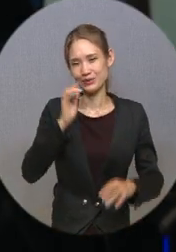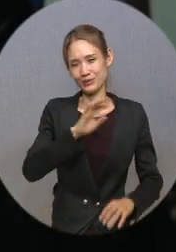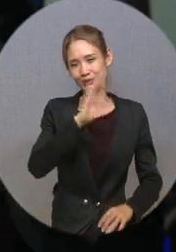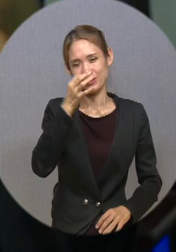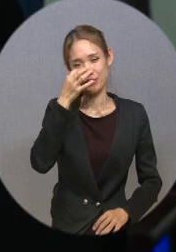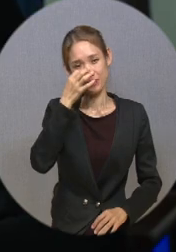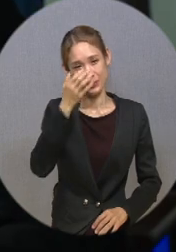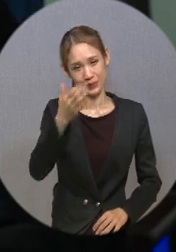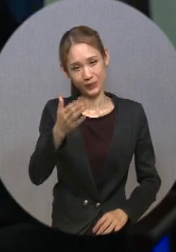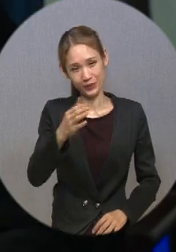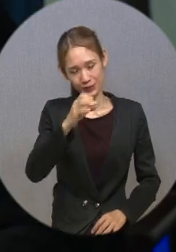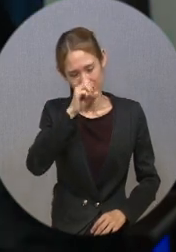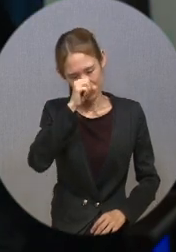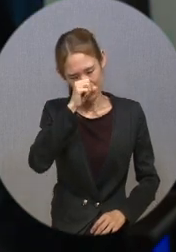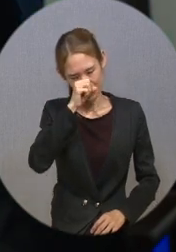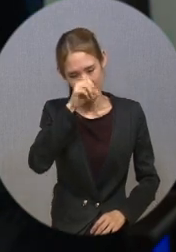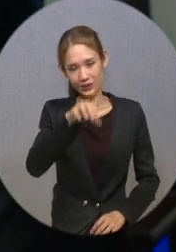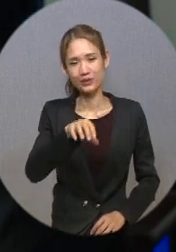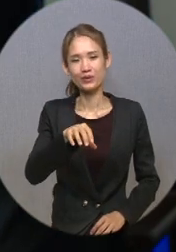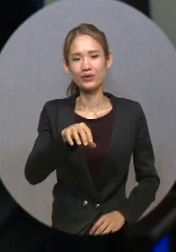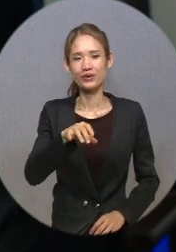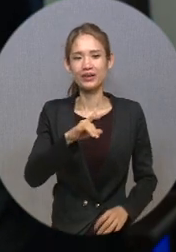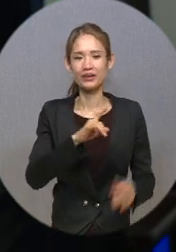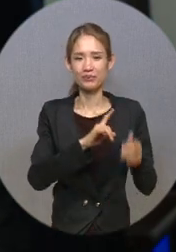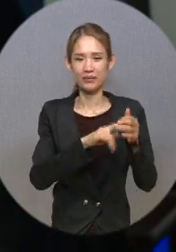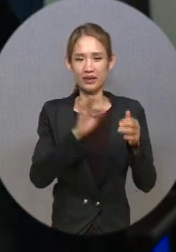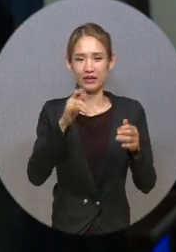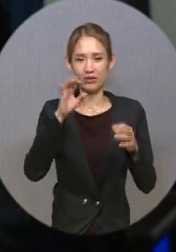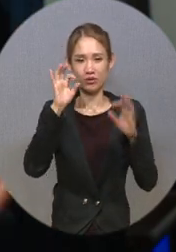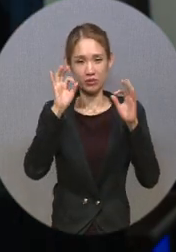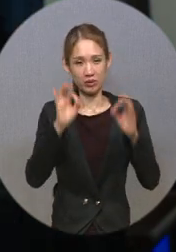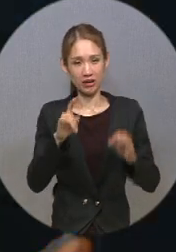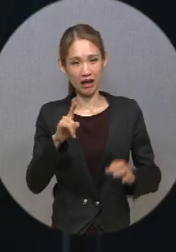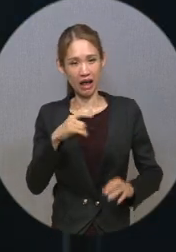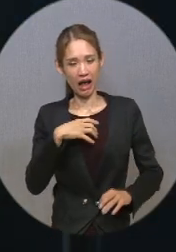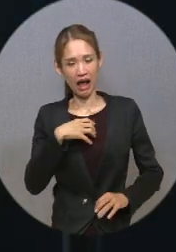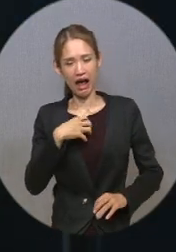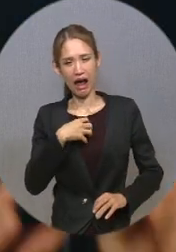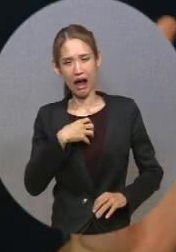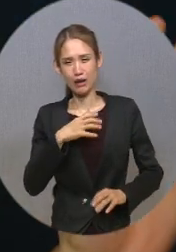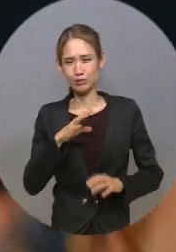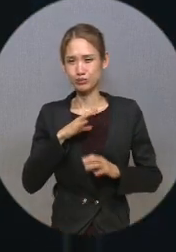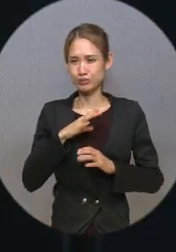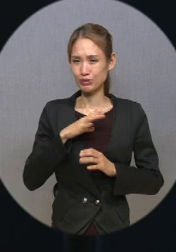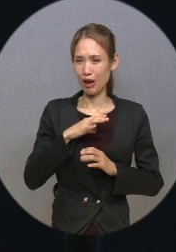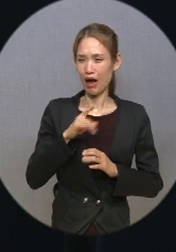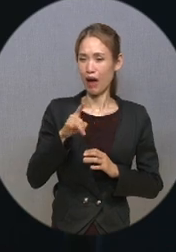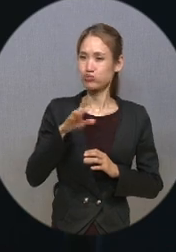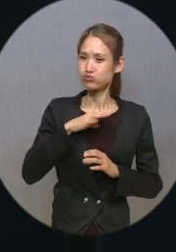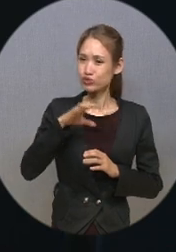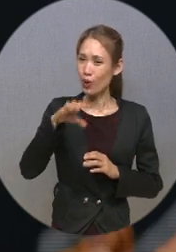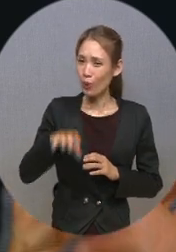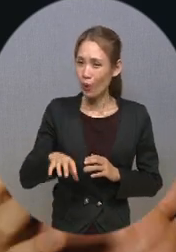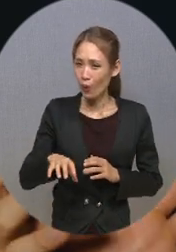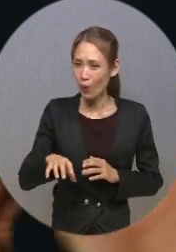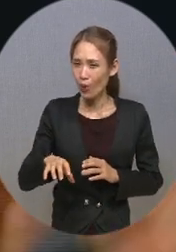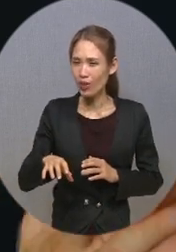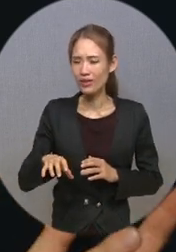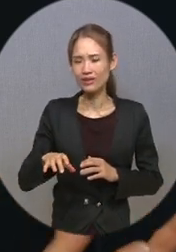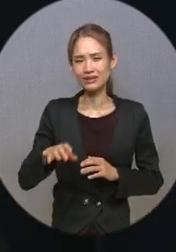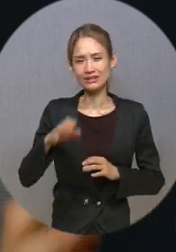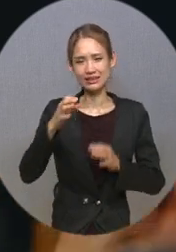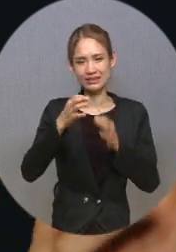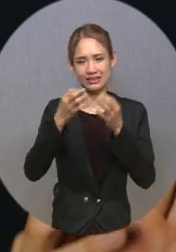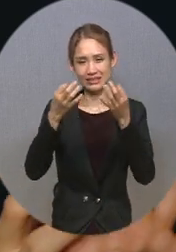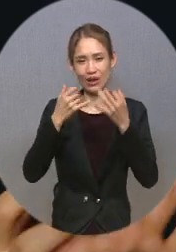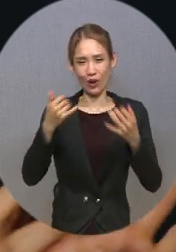굉장히 신선하고 좋은 곳이었는데 방정민 군의 모습을 보고 굉장히 무서워서 저기 굉장히 무서운 곳인가라고 좀